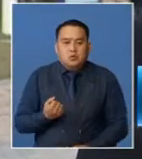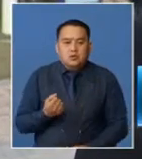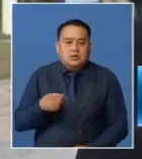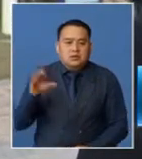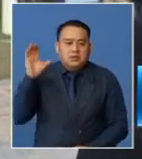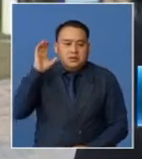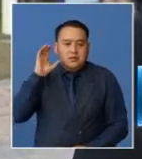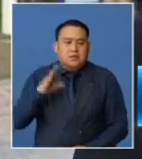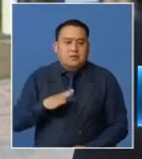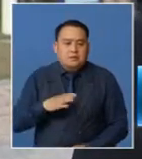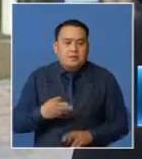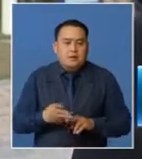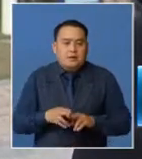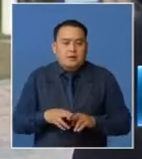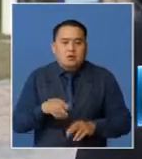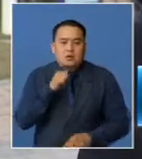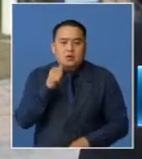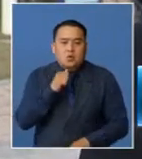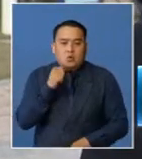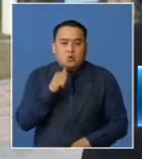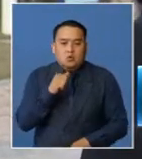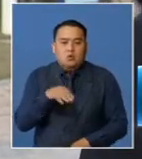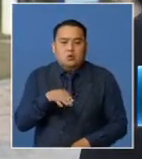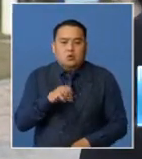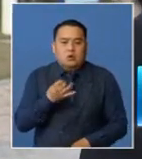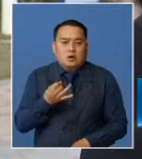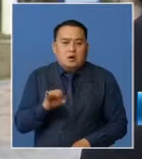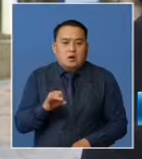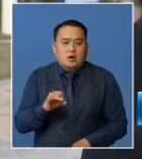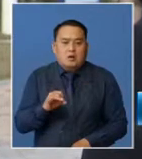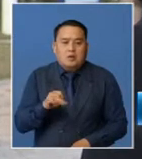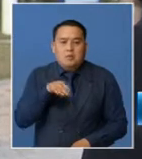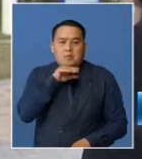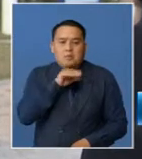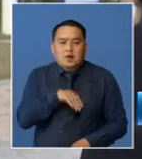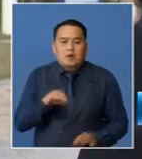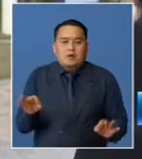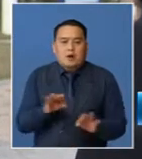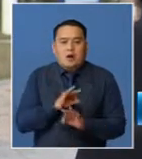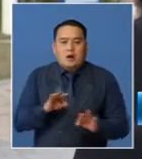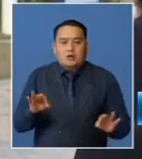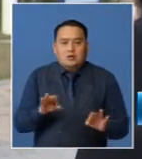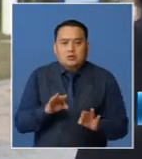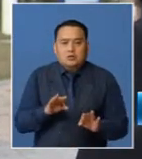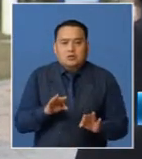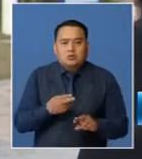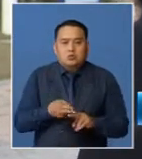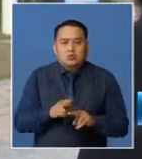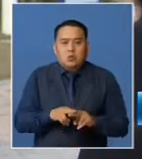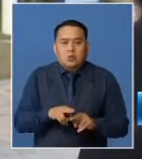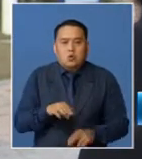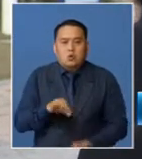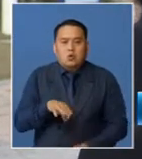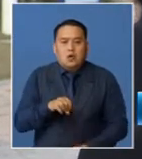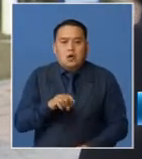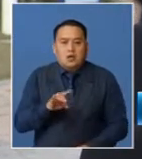естідім. Мынау қазіргі Қостанай облысының Торғайында бір әуесқой жыршы композитор тұрады. Сол Ілияс Жансүгіровтің